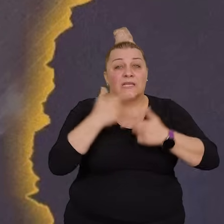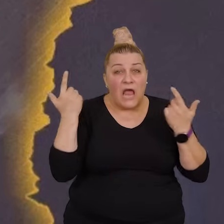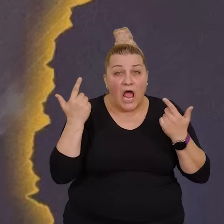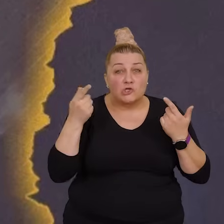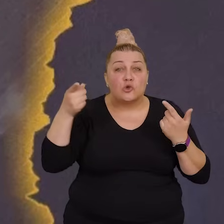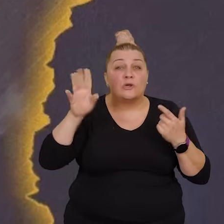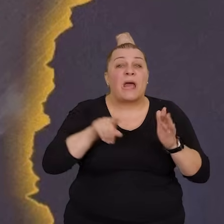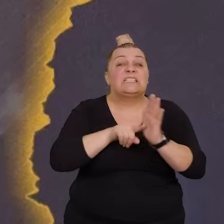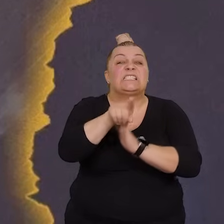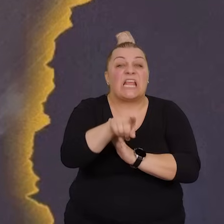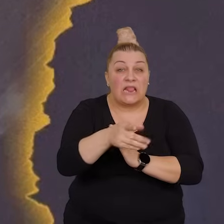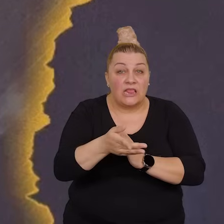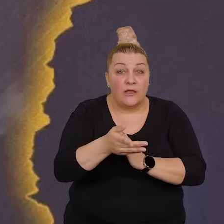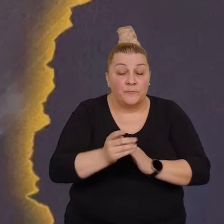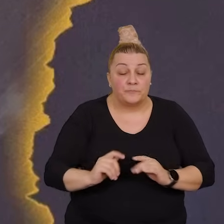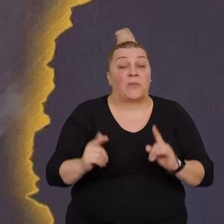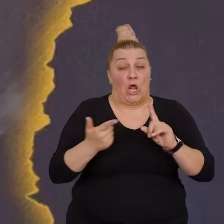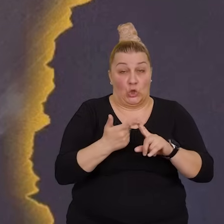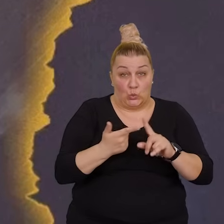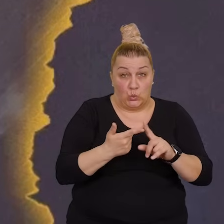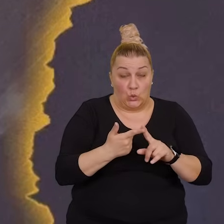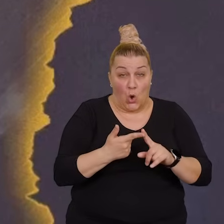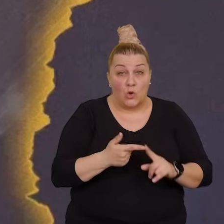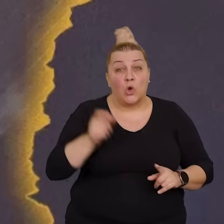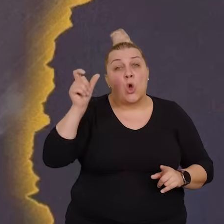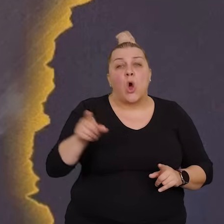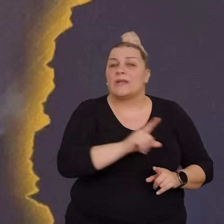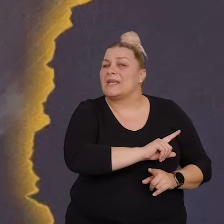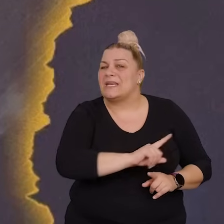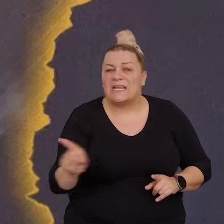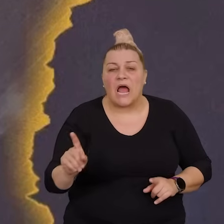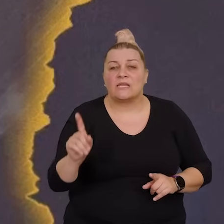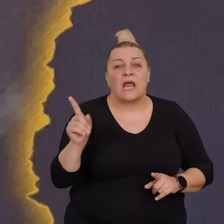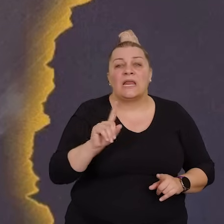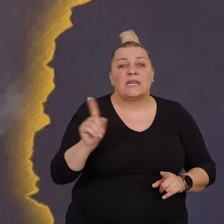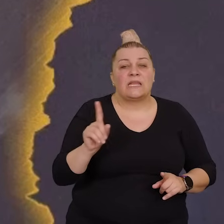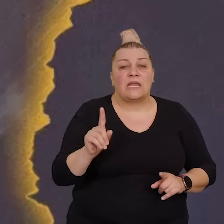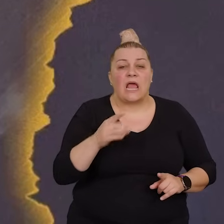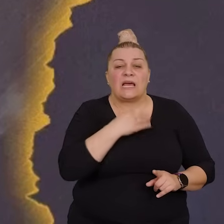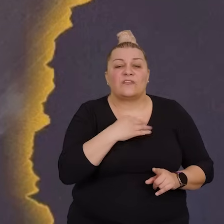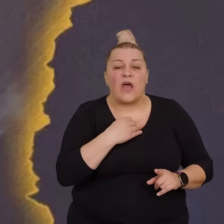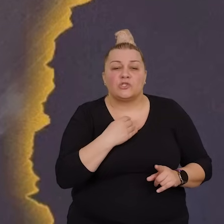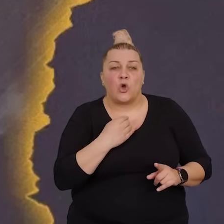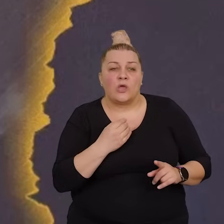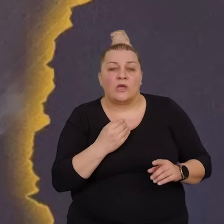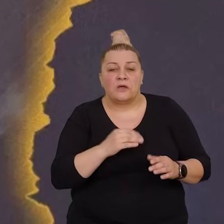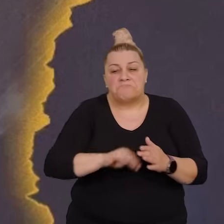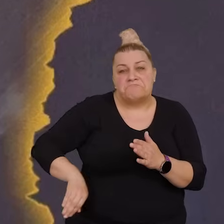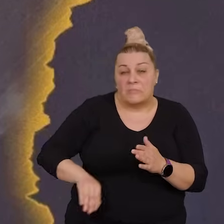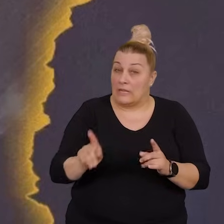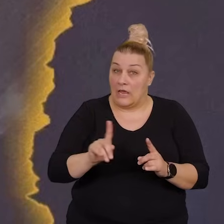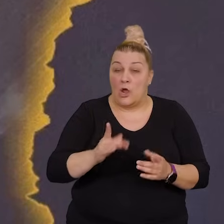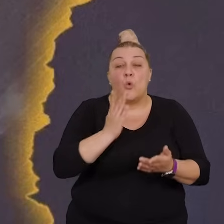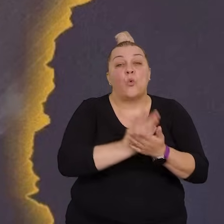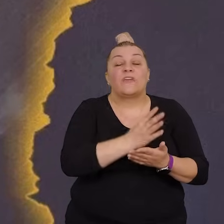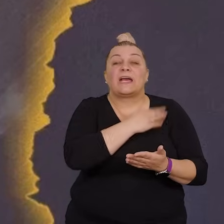vidio njegov jasan cilj koji je. Drugo, on nikada nije ništa pretpostavio Hrvatskoj. Hrvatska je bila uvijek početak i kraj svega. Ja sam to